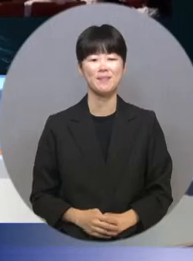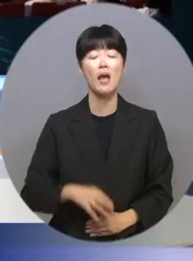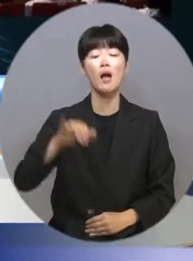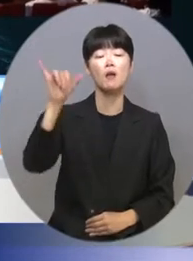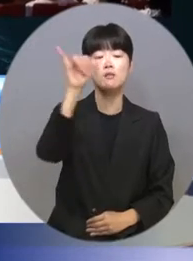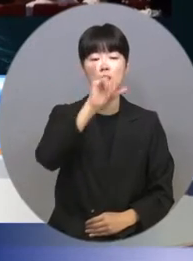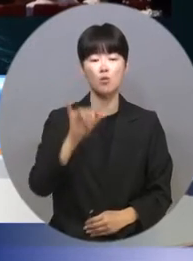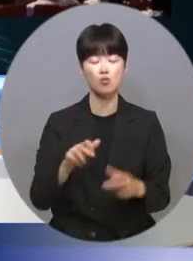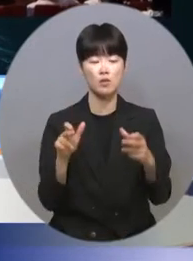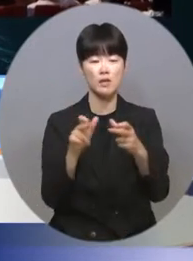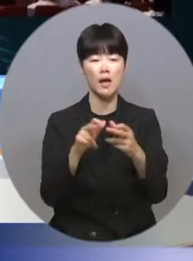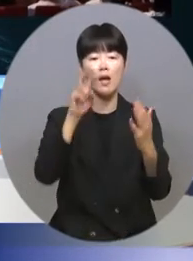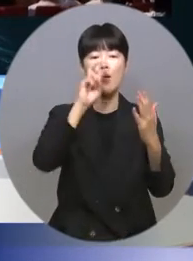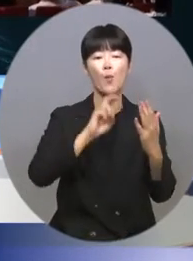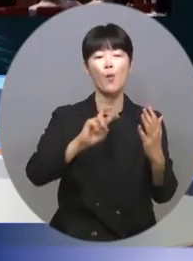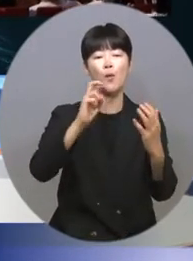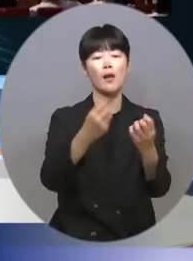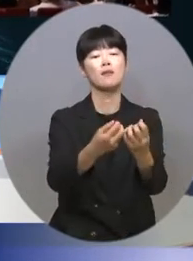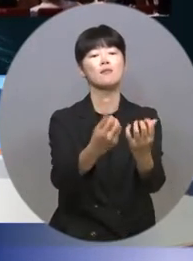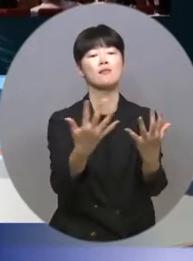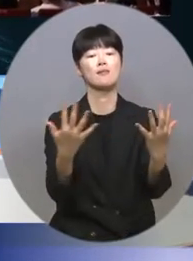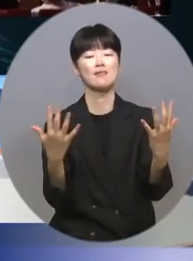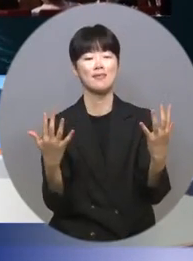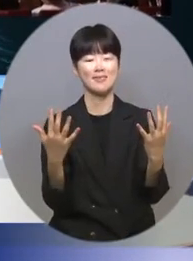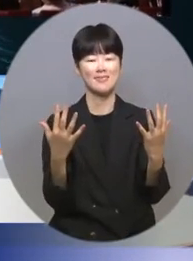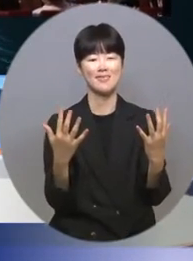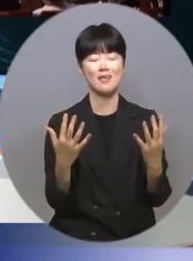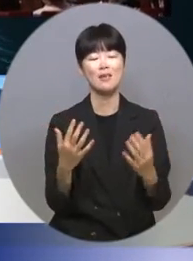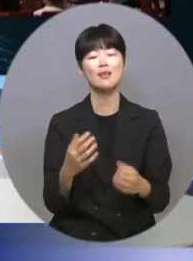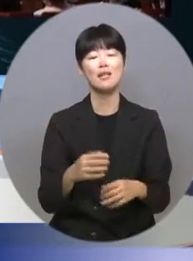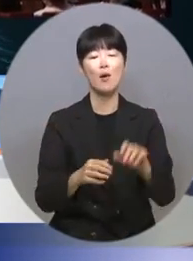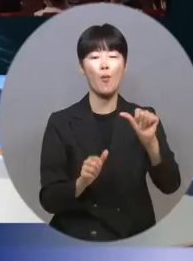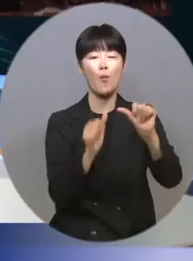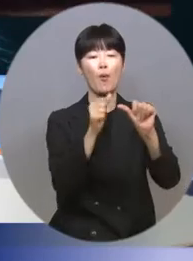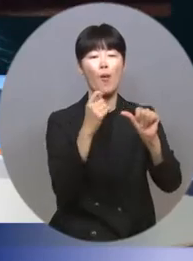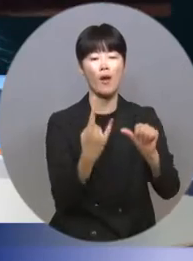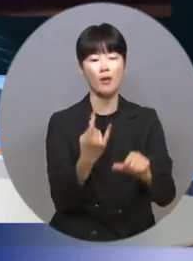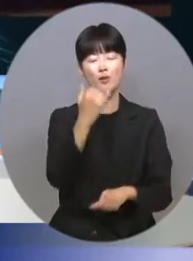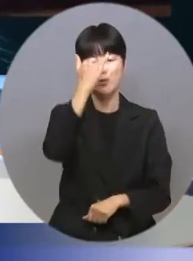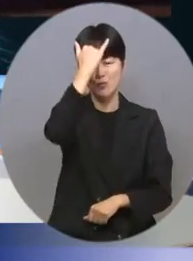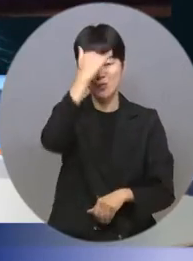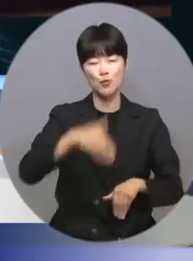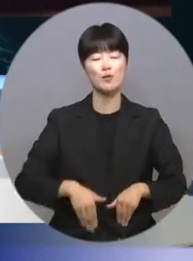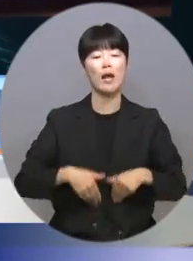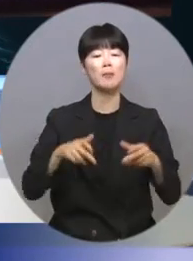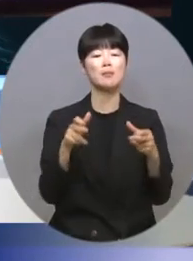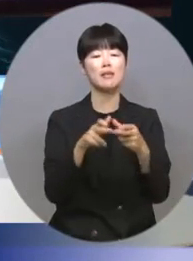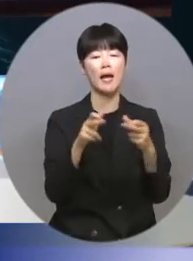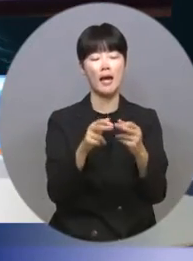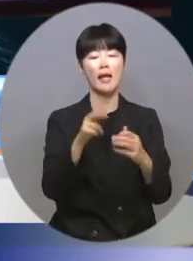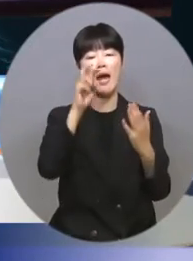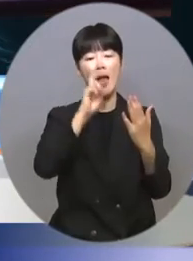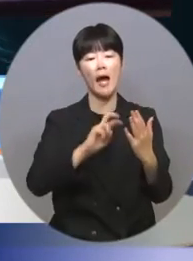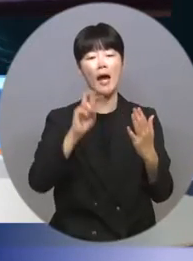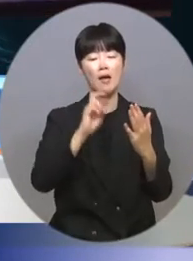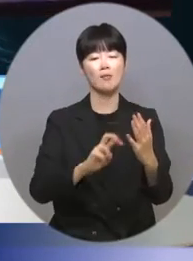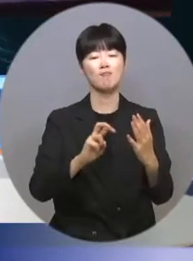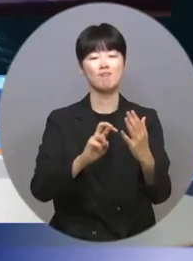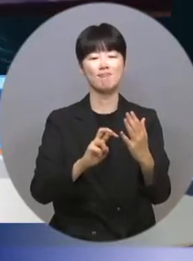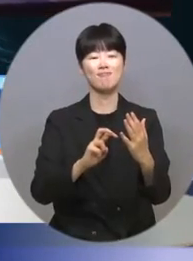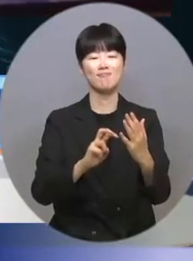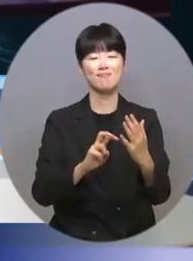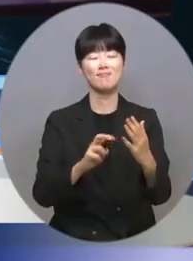전국 장애인 합창단이 펼치는 무대, 제5회 충청남도 장애인 합창대회가 개최됐습니다. 이종석